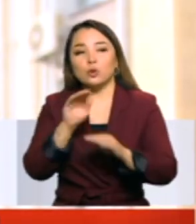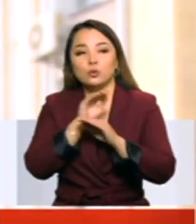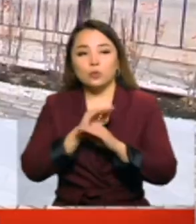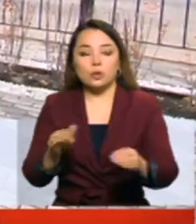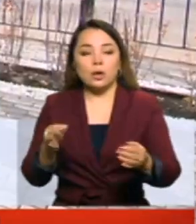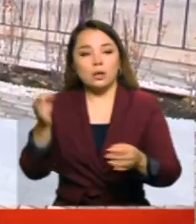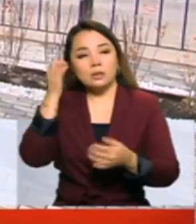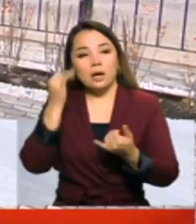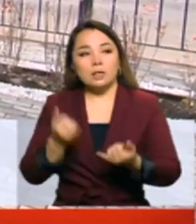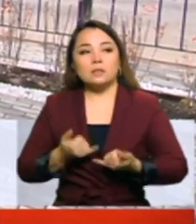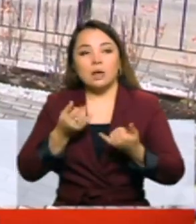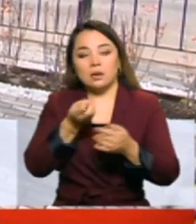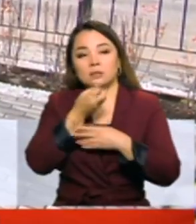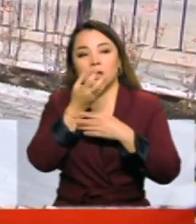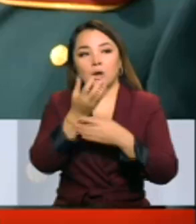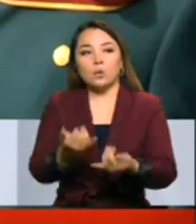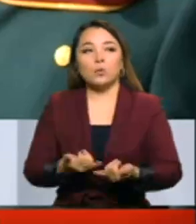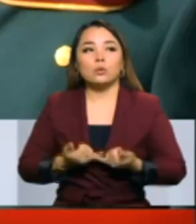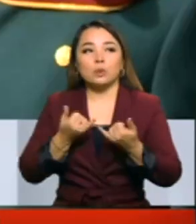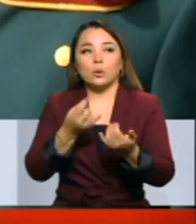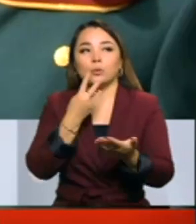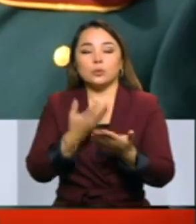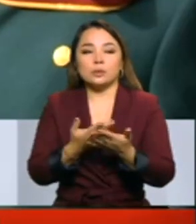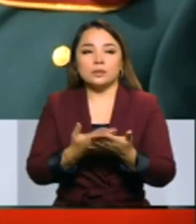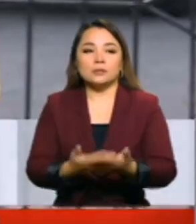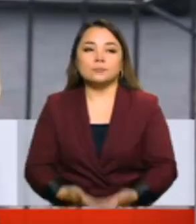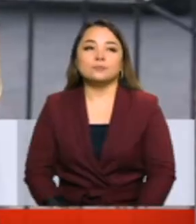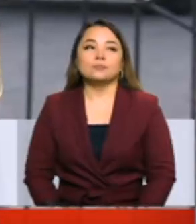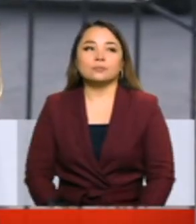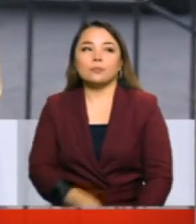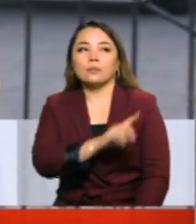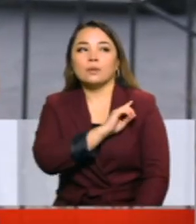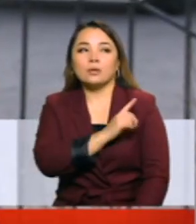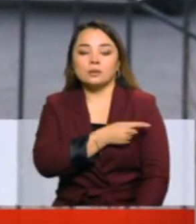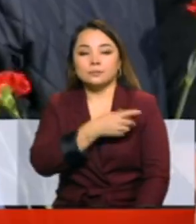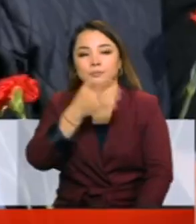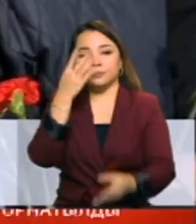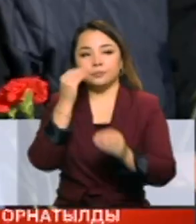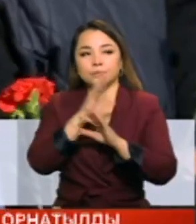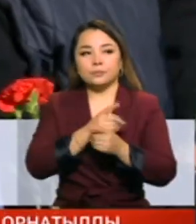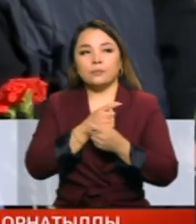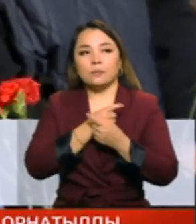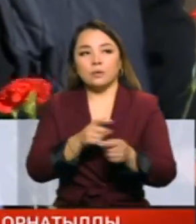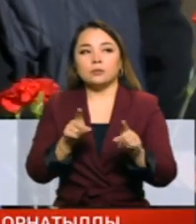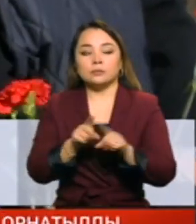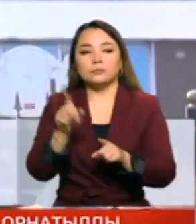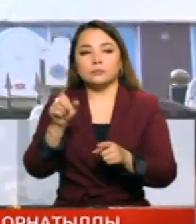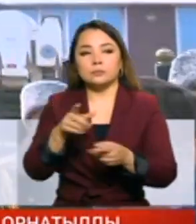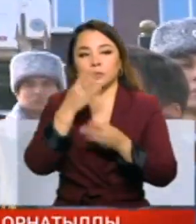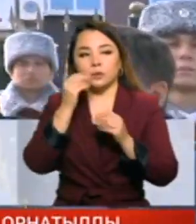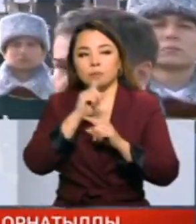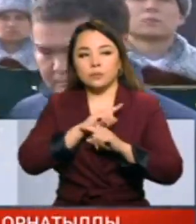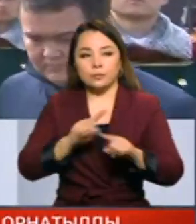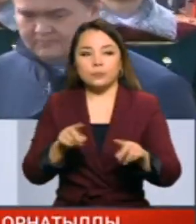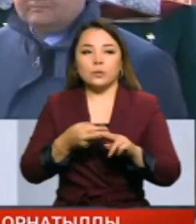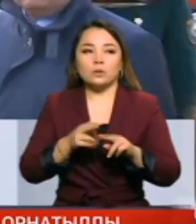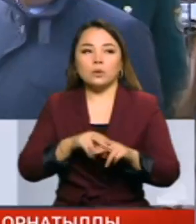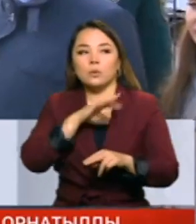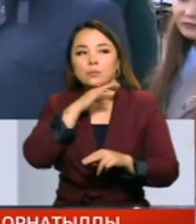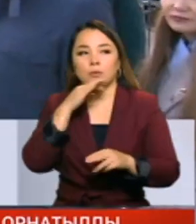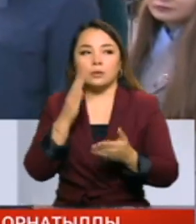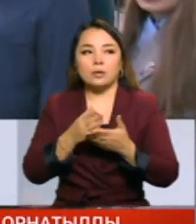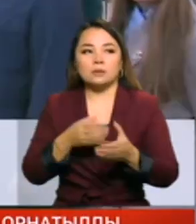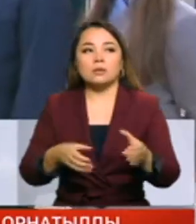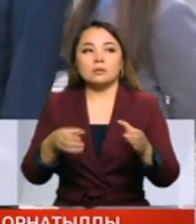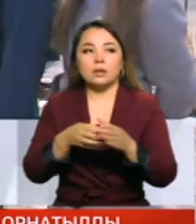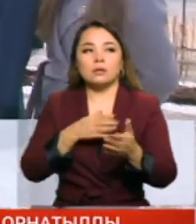еске алды. Гүл шоғын қойып құрмет көрсетті. Қандай ерлік жасағанын ешқашан ұмытпаймыз. Асқар осы бөлімде көп деген 5 жылдан астам